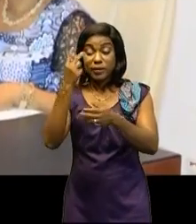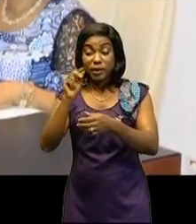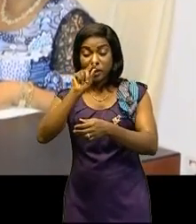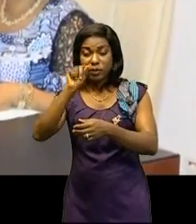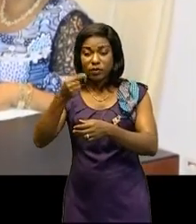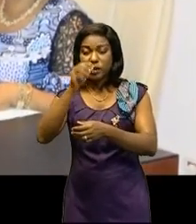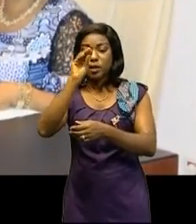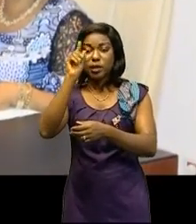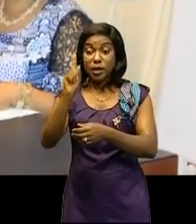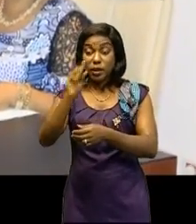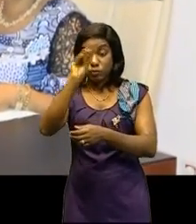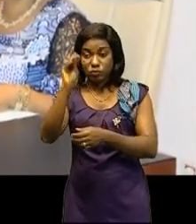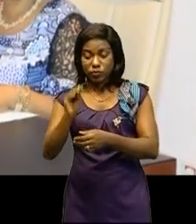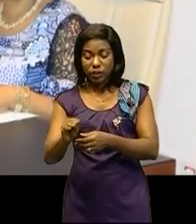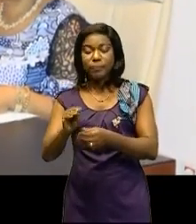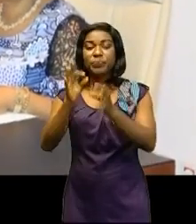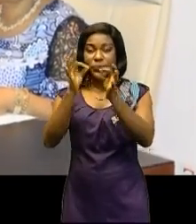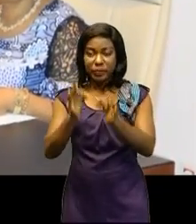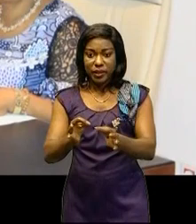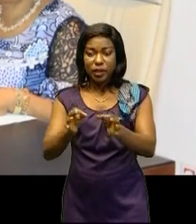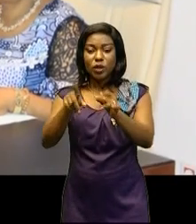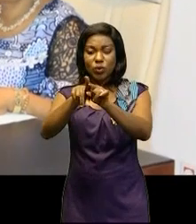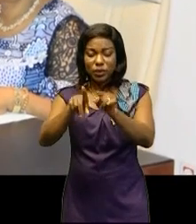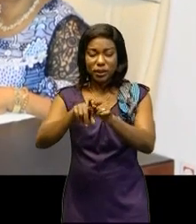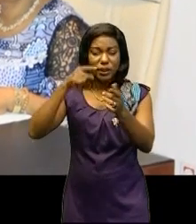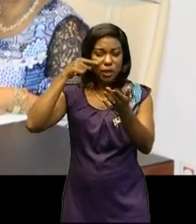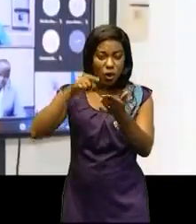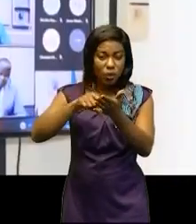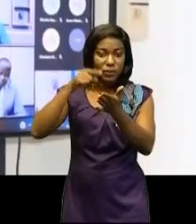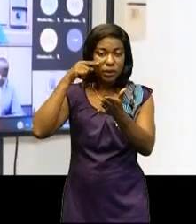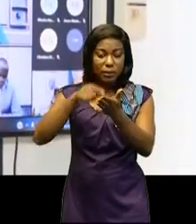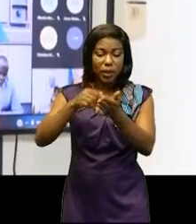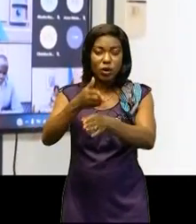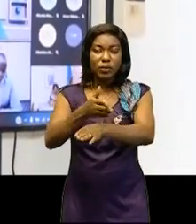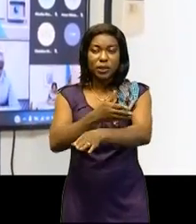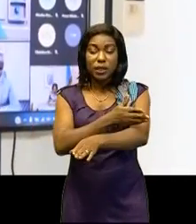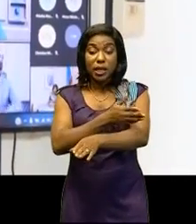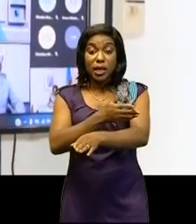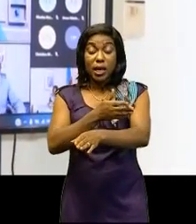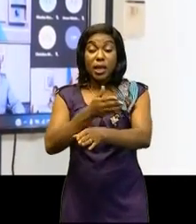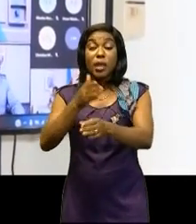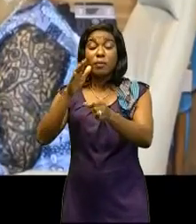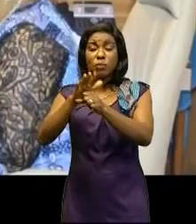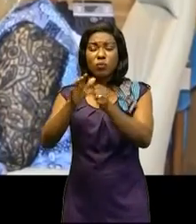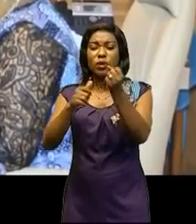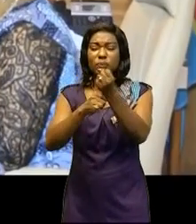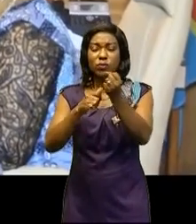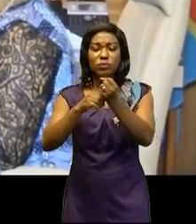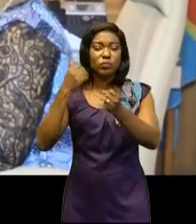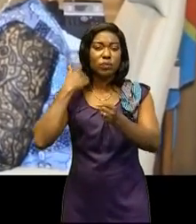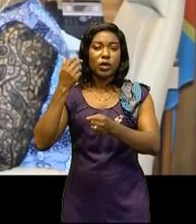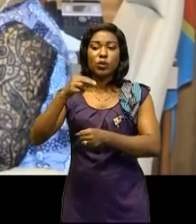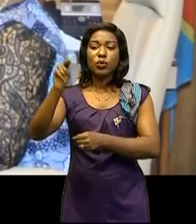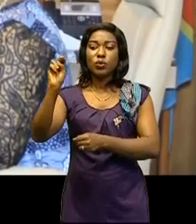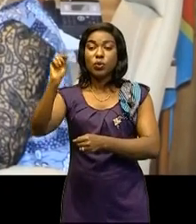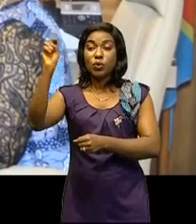2,1%. Cependant, il a été observé une augmentation des cas dans les provinces du Nord Kivu, dans le